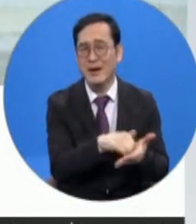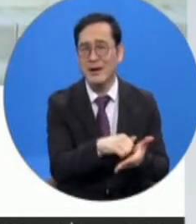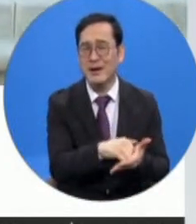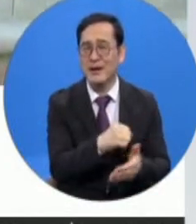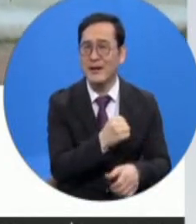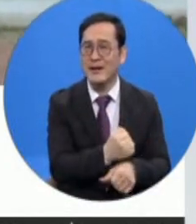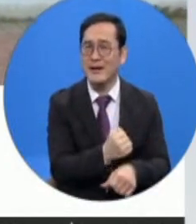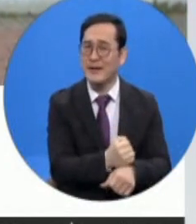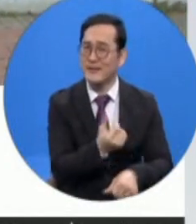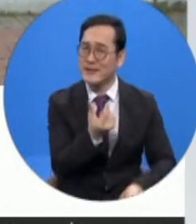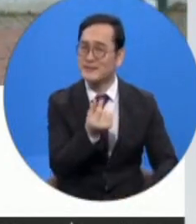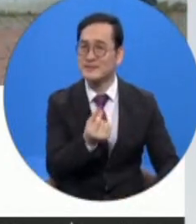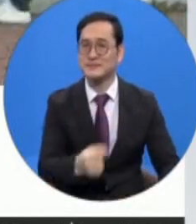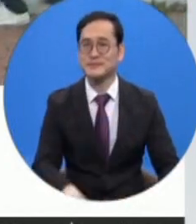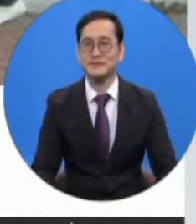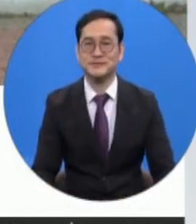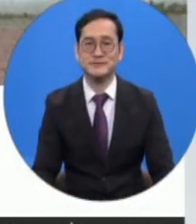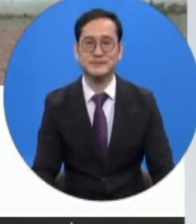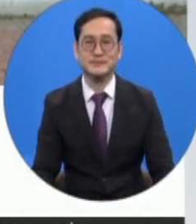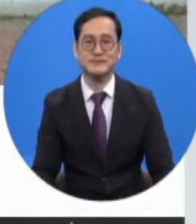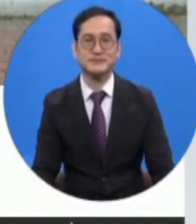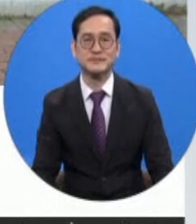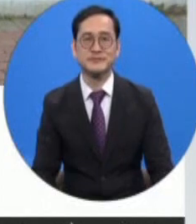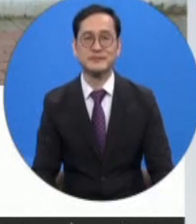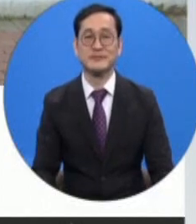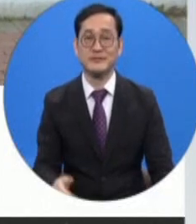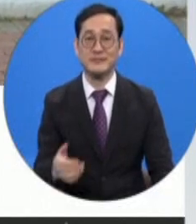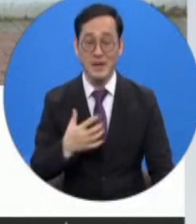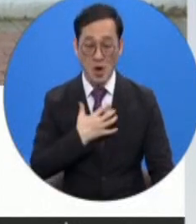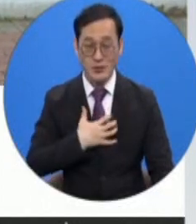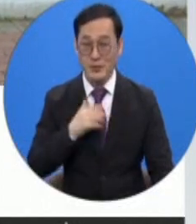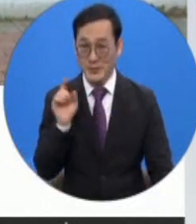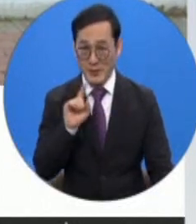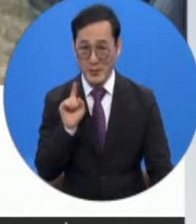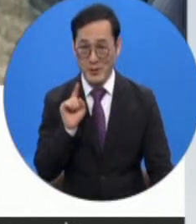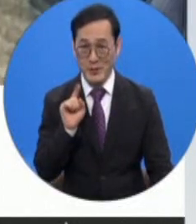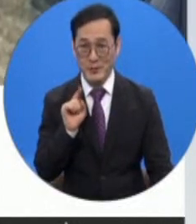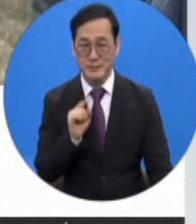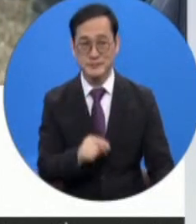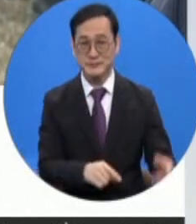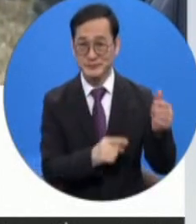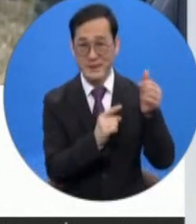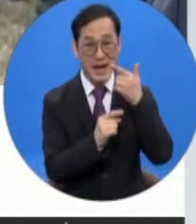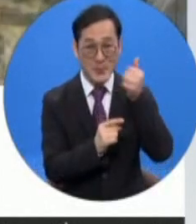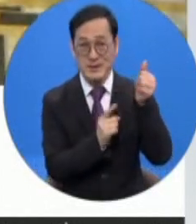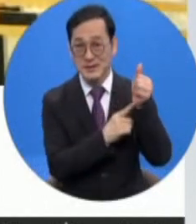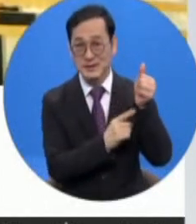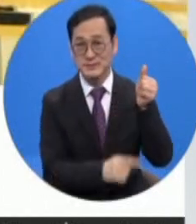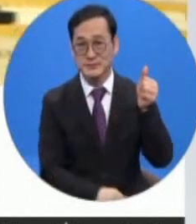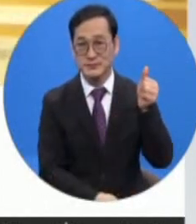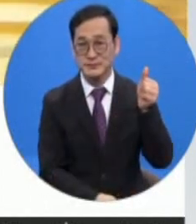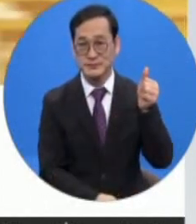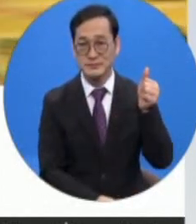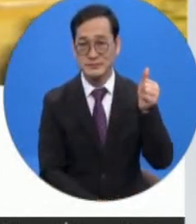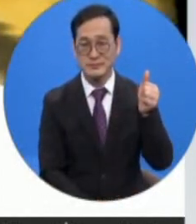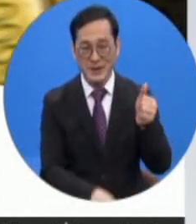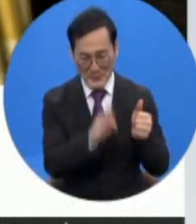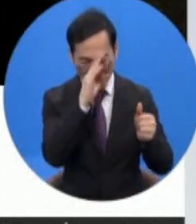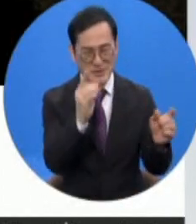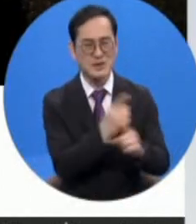드는데 예. 제가 제일 그 우려하는 바는 뭐냐면요. 이재명 후보가 다른 이야기 안 하고 치료 이야기를 했잖아요.